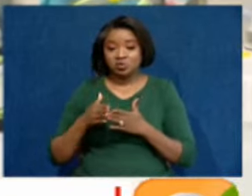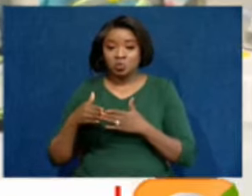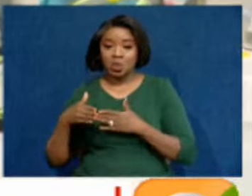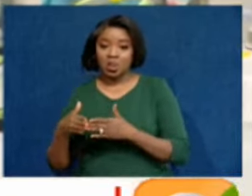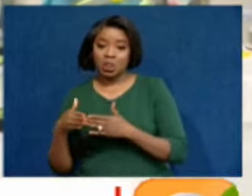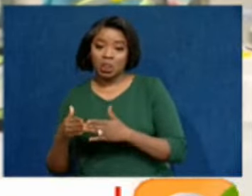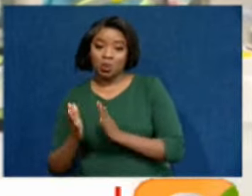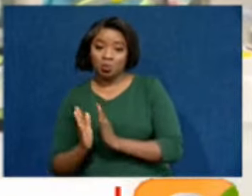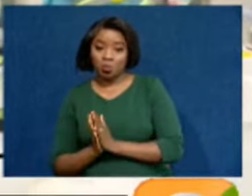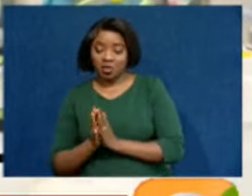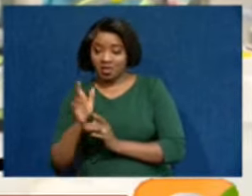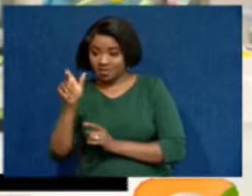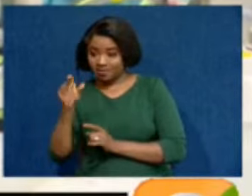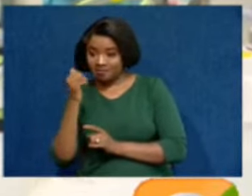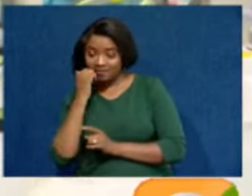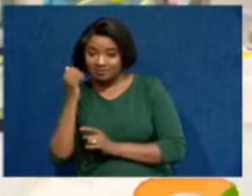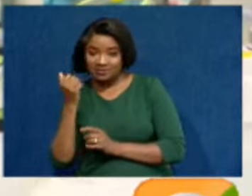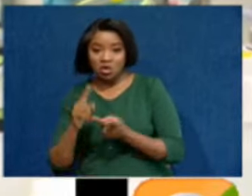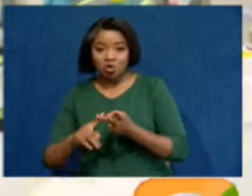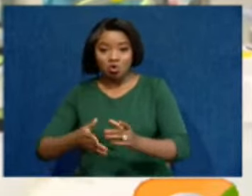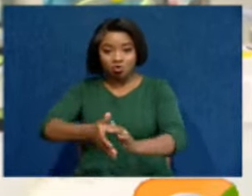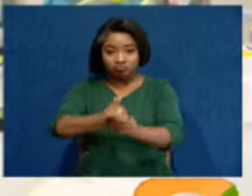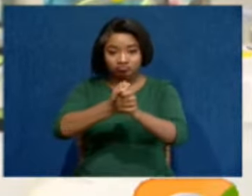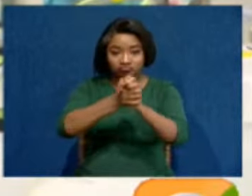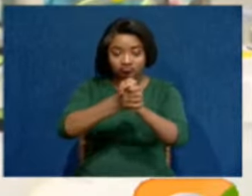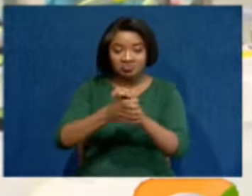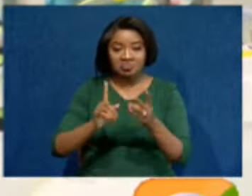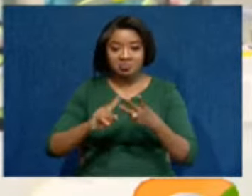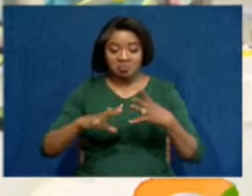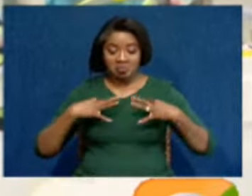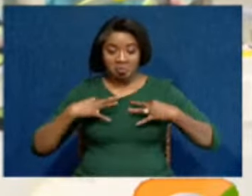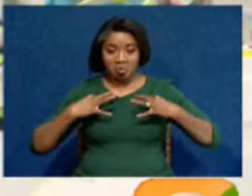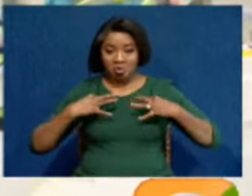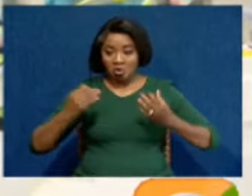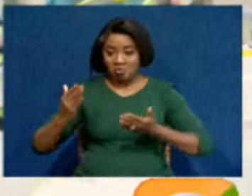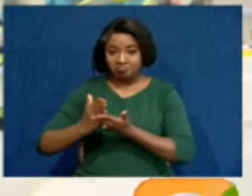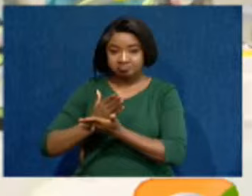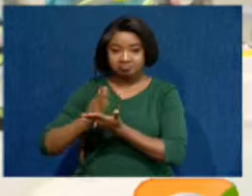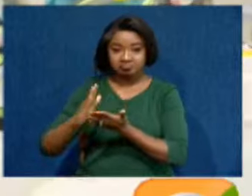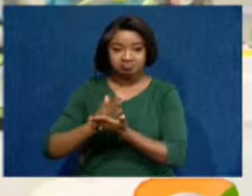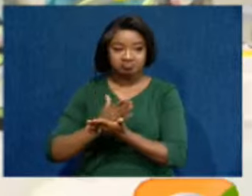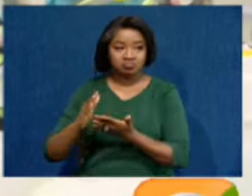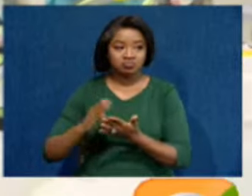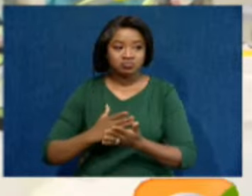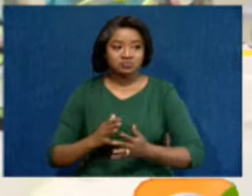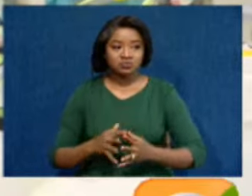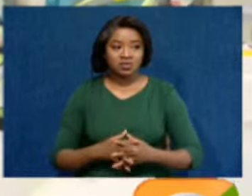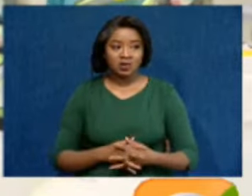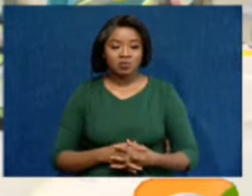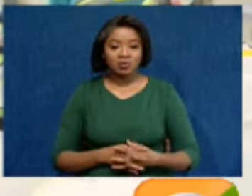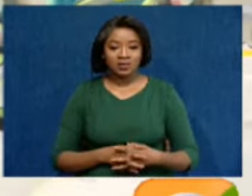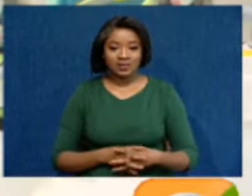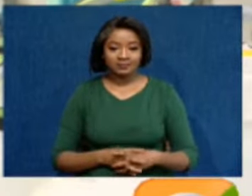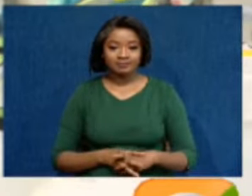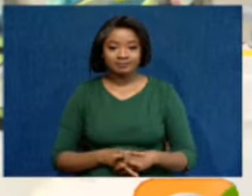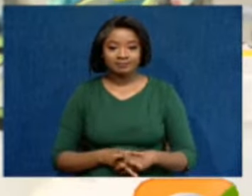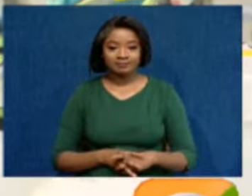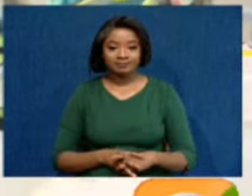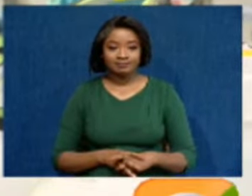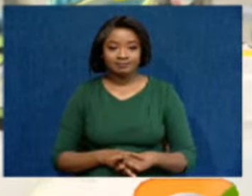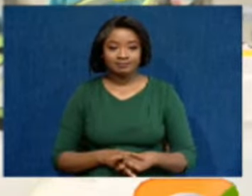ama mtu akimsalimia mtu ama mtu akipewa nguo za mtu ambaye amekuwa na mpox, kuna uwezekano kwamba hizo